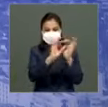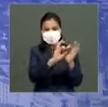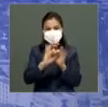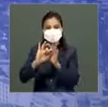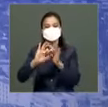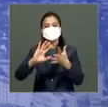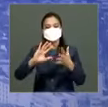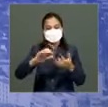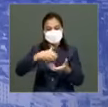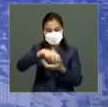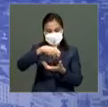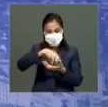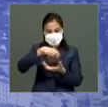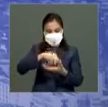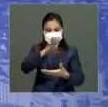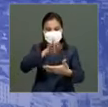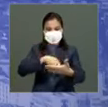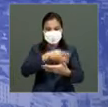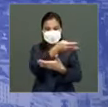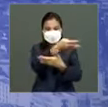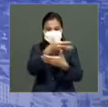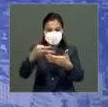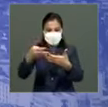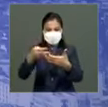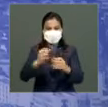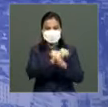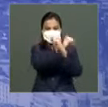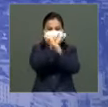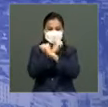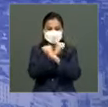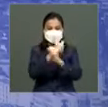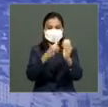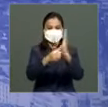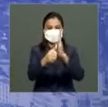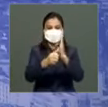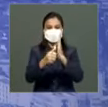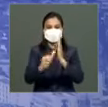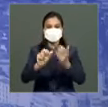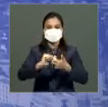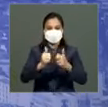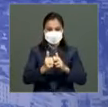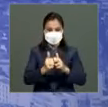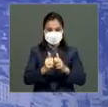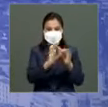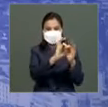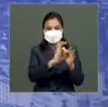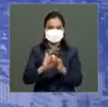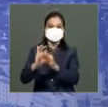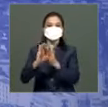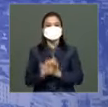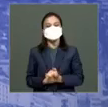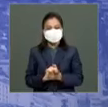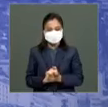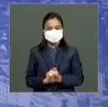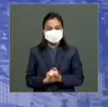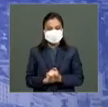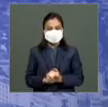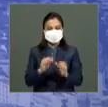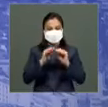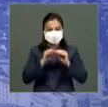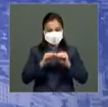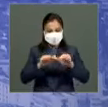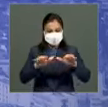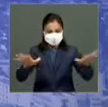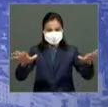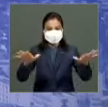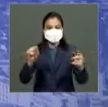การณ์ณวันนี้และมาตรการต่างๆเพื่อเป็นการป้องกันและแก้ไขปัญหานอกจากนี้ค่ะเรื่องของสถานการณ์โดยเฉพาะการระบาด